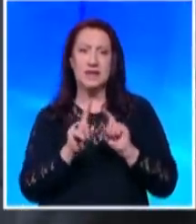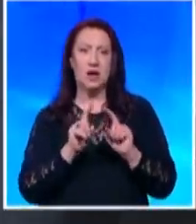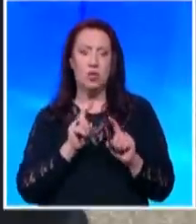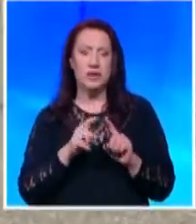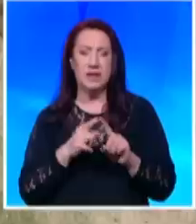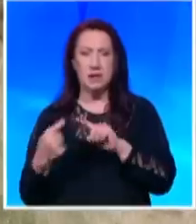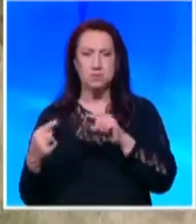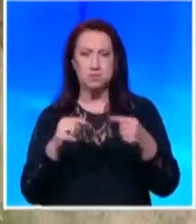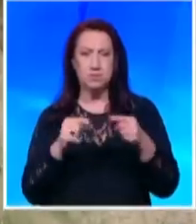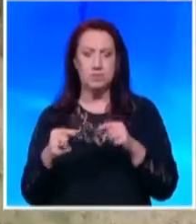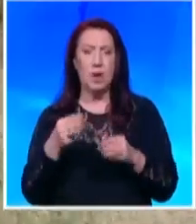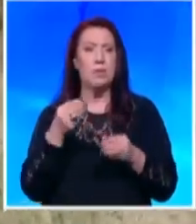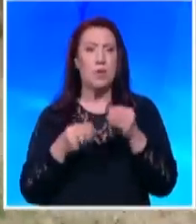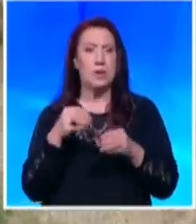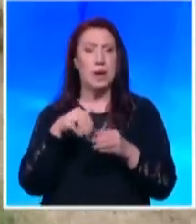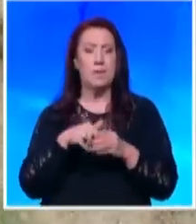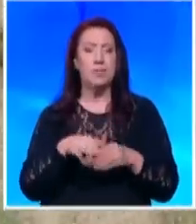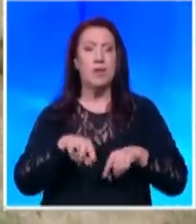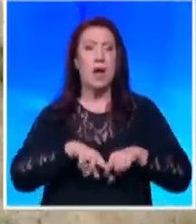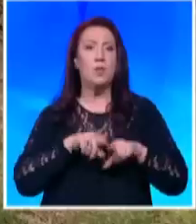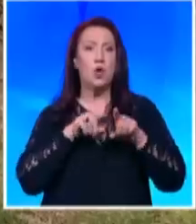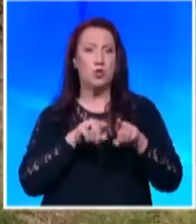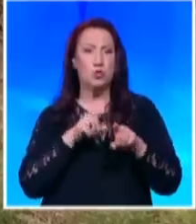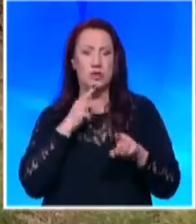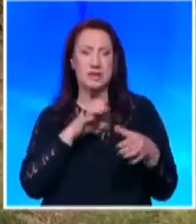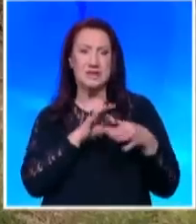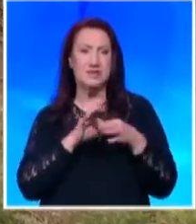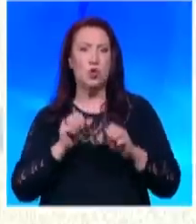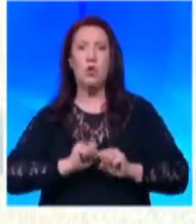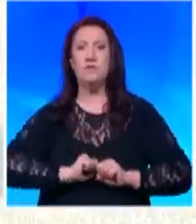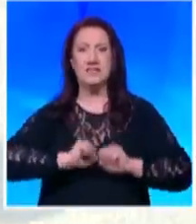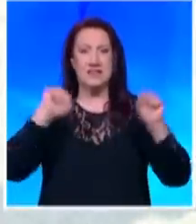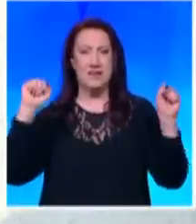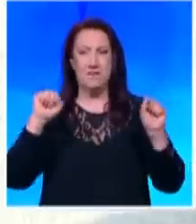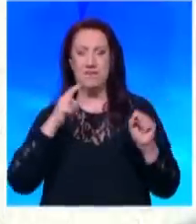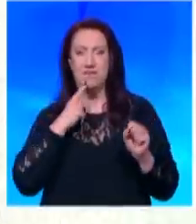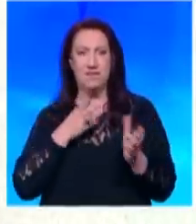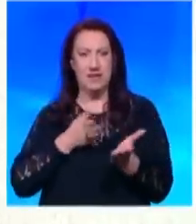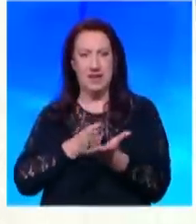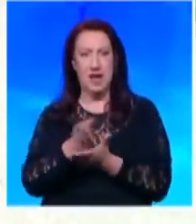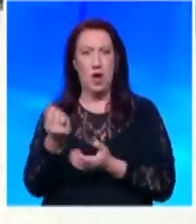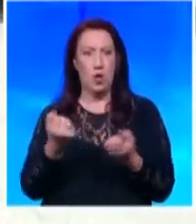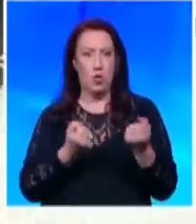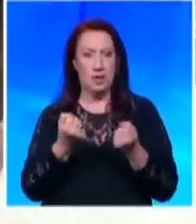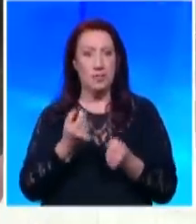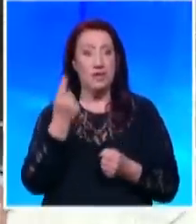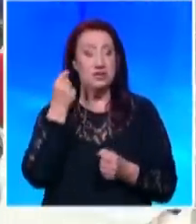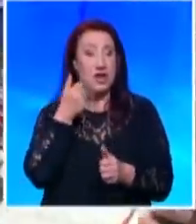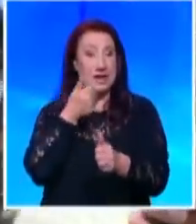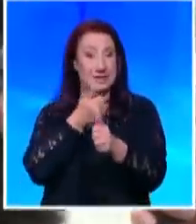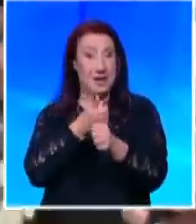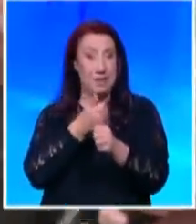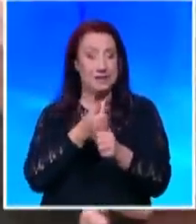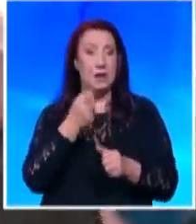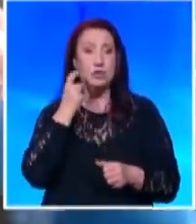напрежението в прокуратурата след взрива до колата на главния прокурор Иван Гешев. Вчера заместникът му Борислав Сарафов призова